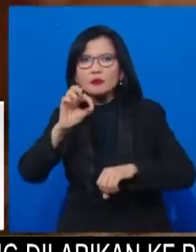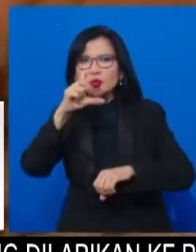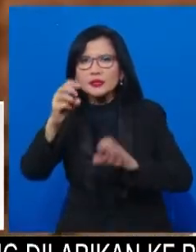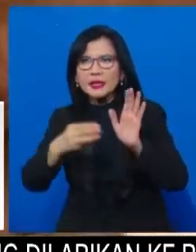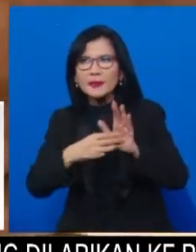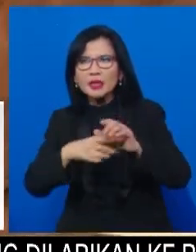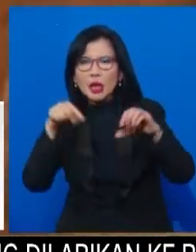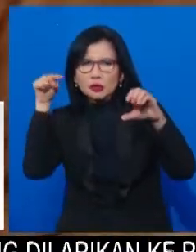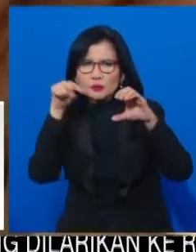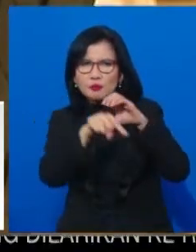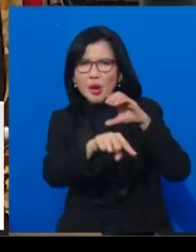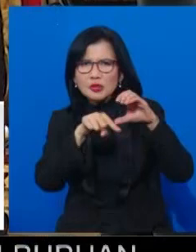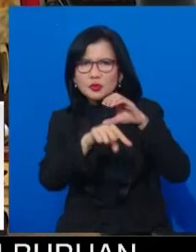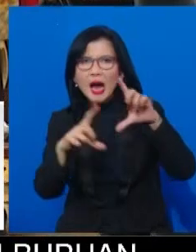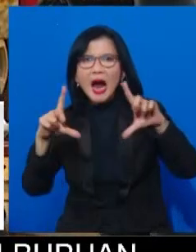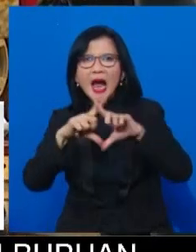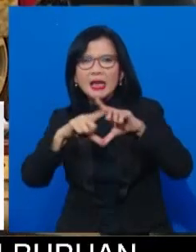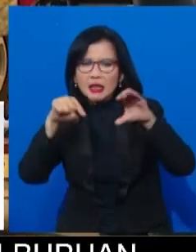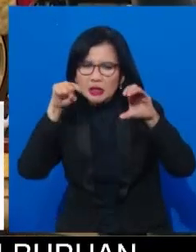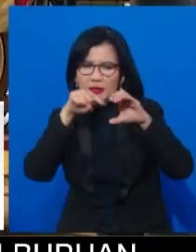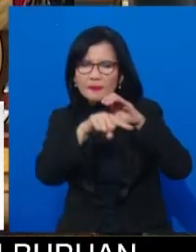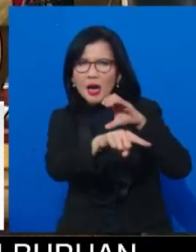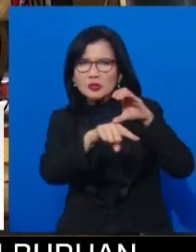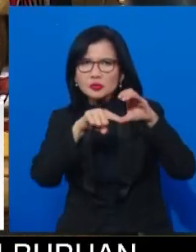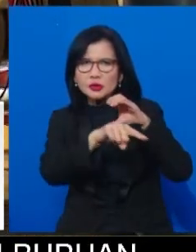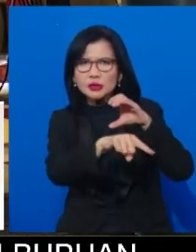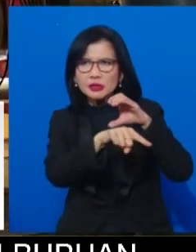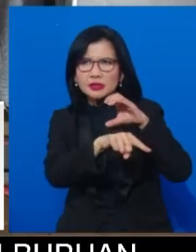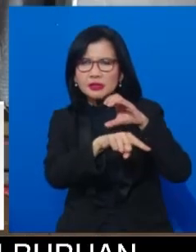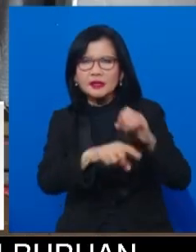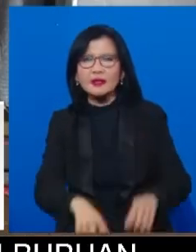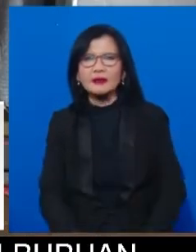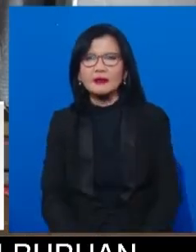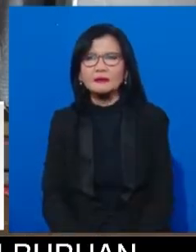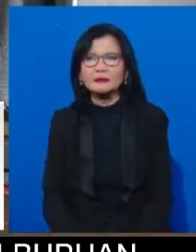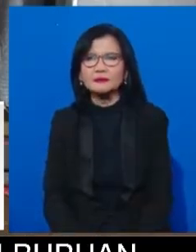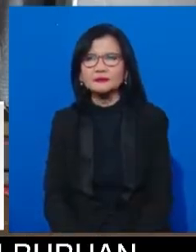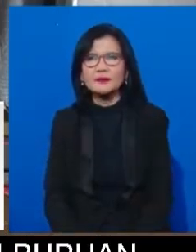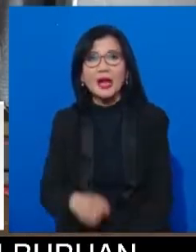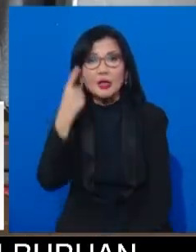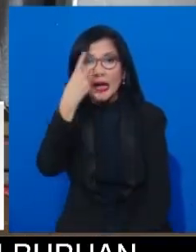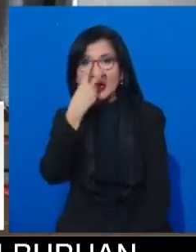sampai ujung benar-benar supaya bisa mengukur dengan baik. Kita lihat dari sini.